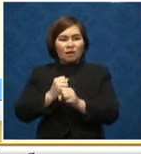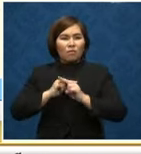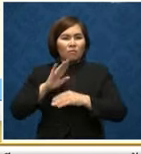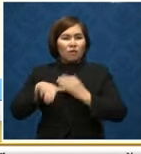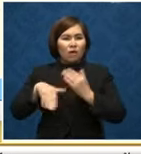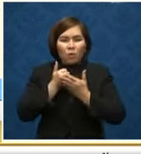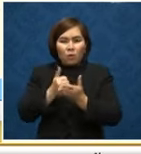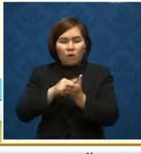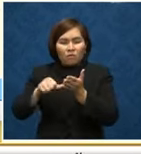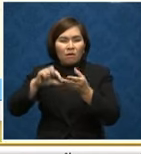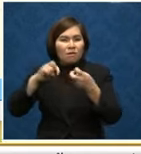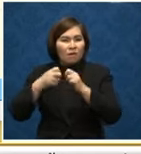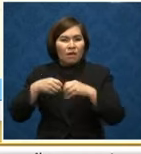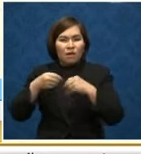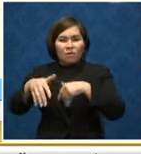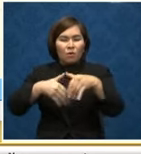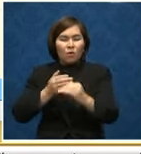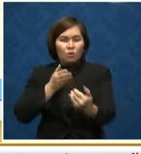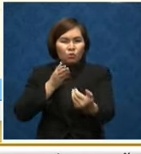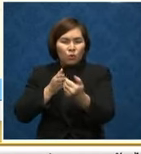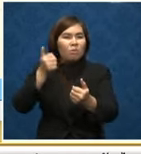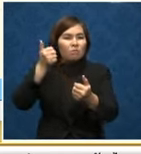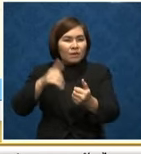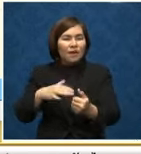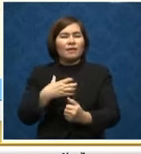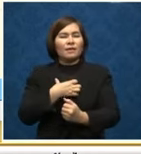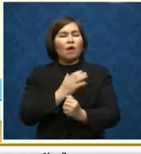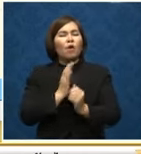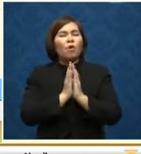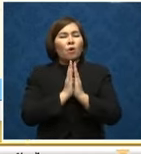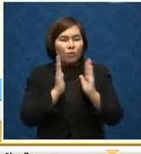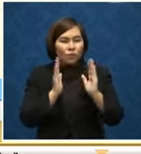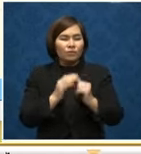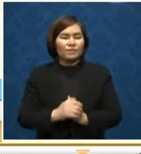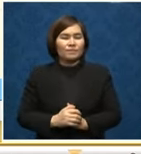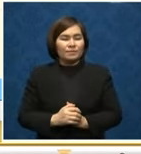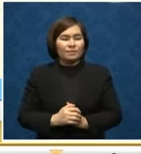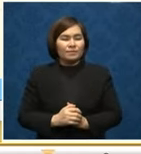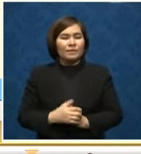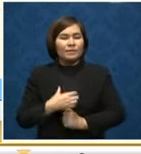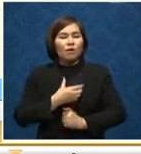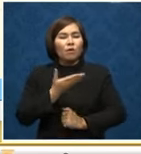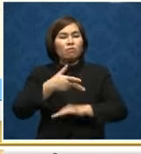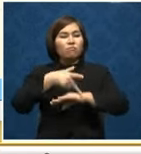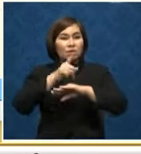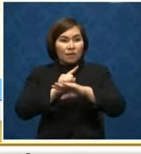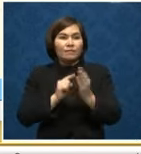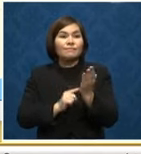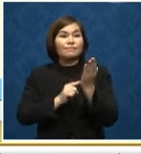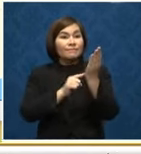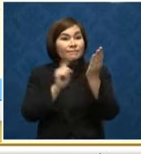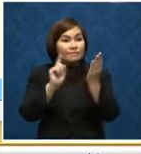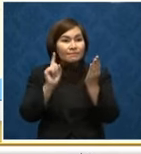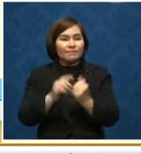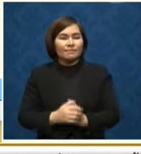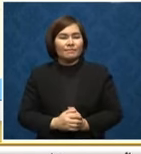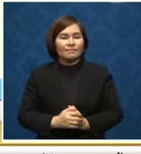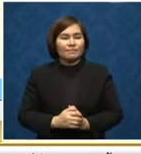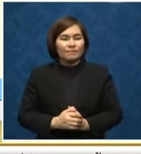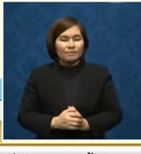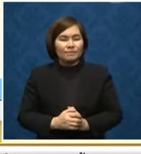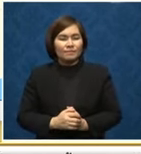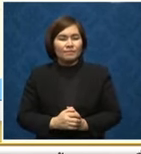ที่จะไปช่วยเหลือแก้ไขปัญหาให้ชาวบ้านได้นะครับต้องขอบพระคุณในดำรินี้แล้วก็ขอท่านประธานครับพวกเราขอเสนอรับฟังข้อเสนอของท่